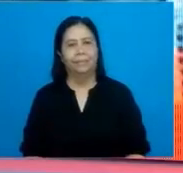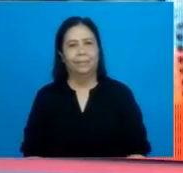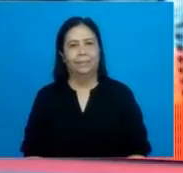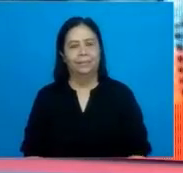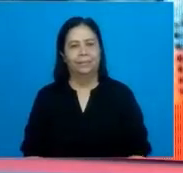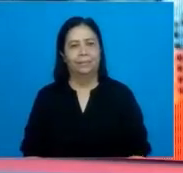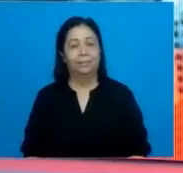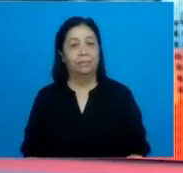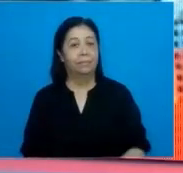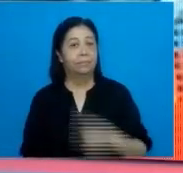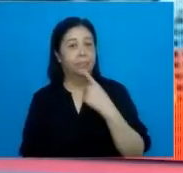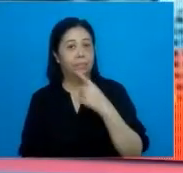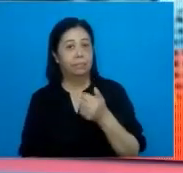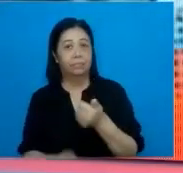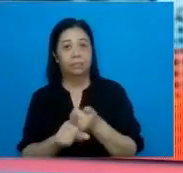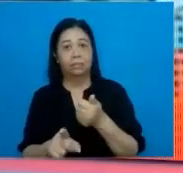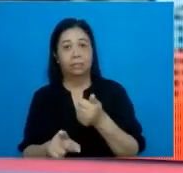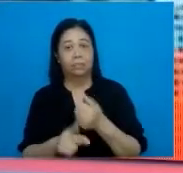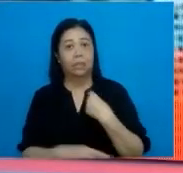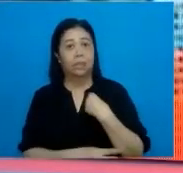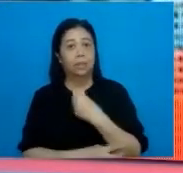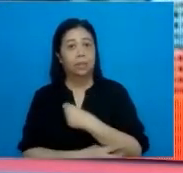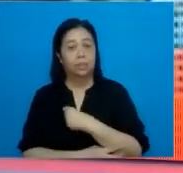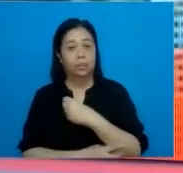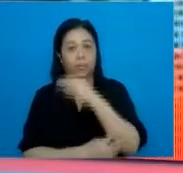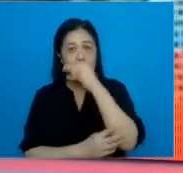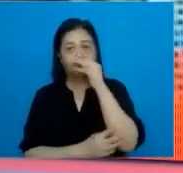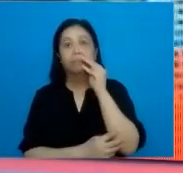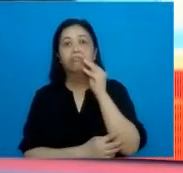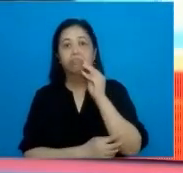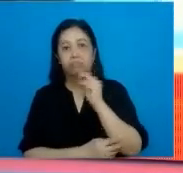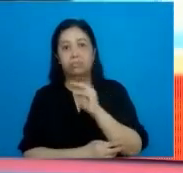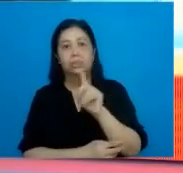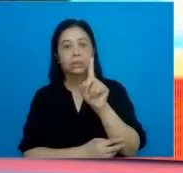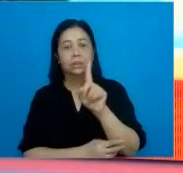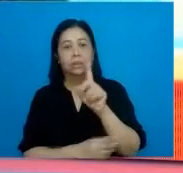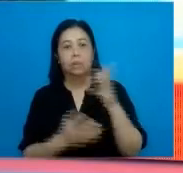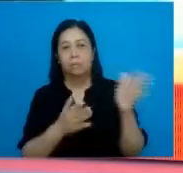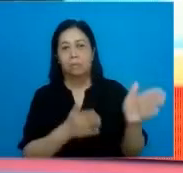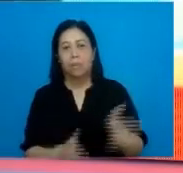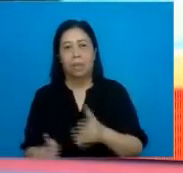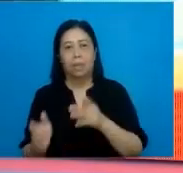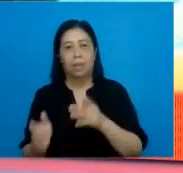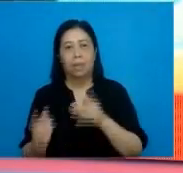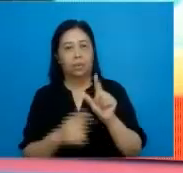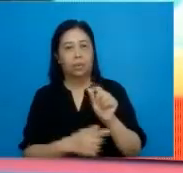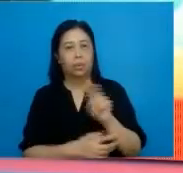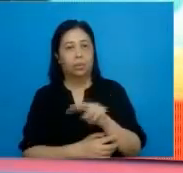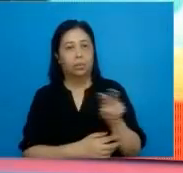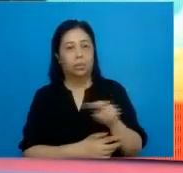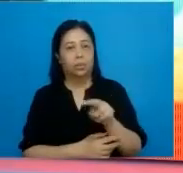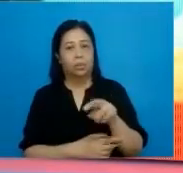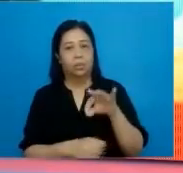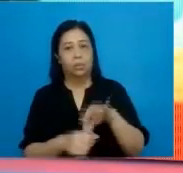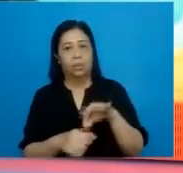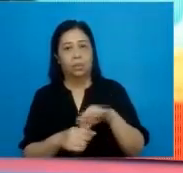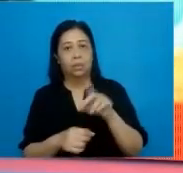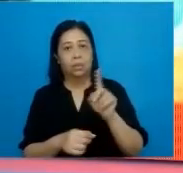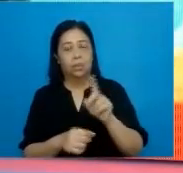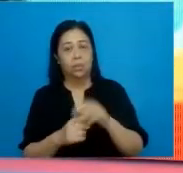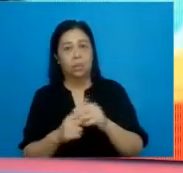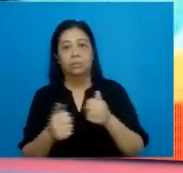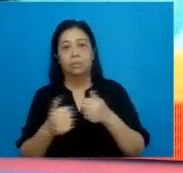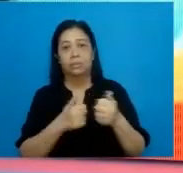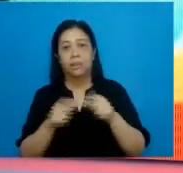Sinabi mismo ni Senator Manny Pacquiao na isa sa mga plano niya sa 2022 elections ay ang pagtakbo bilang